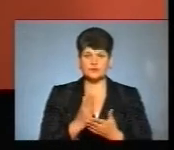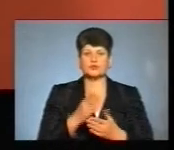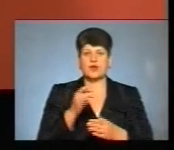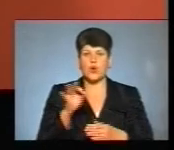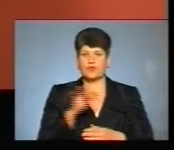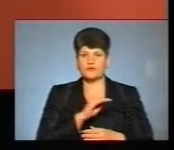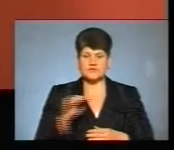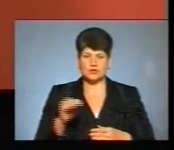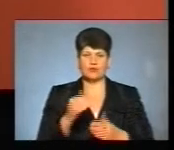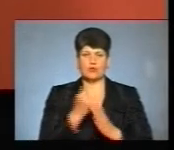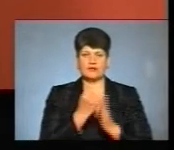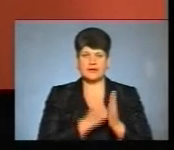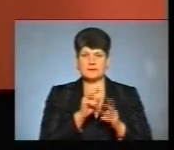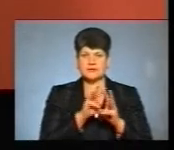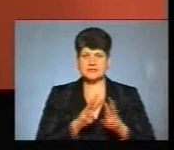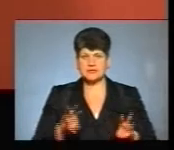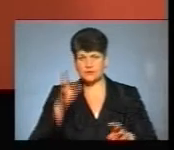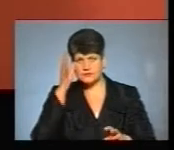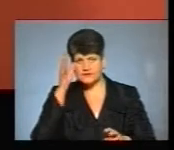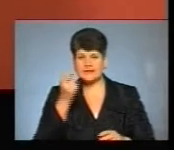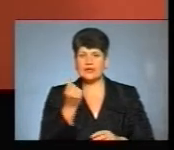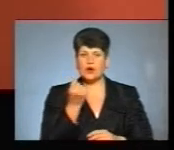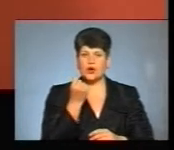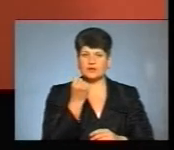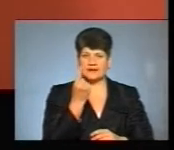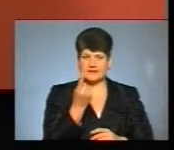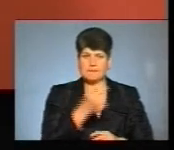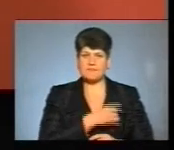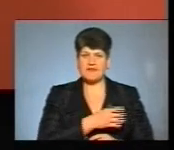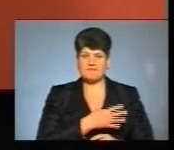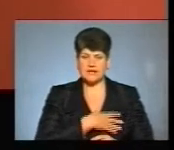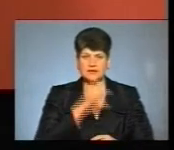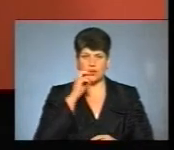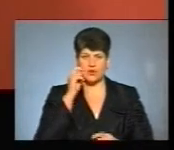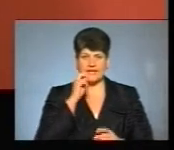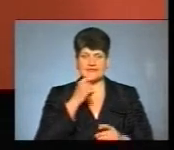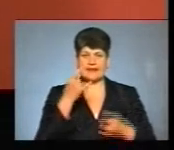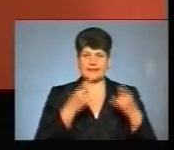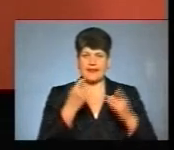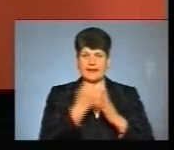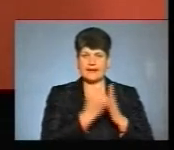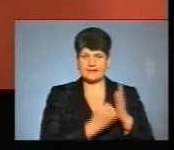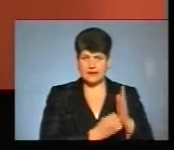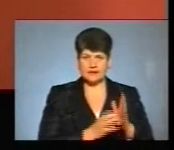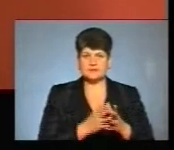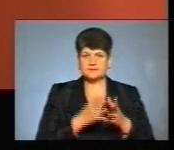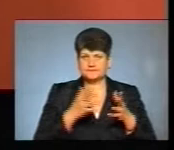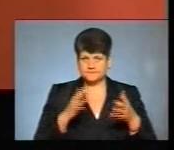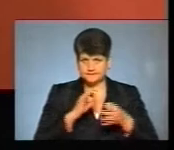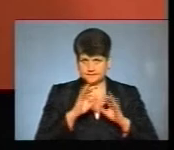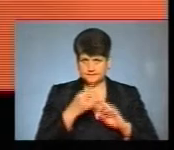YouTube-каналі Міністерства освіти України та на 11 приватних українських телеканалах. Більш детально пропоную переглянути зараз у